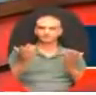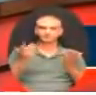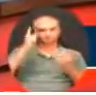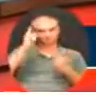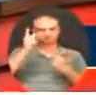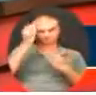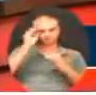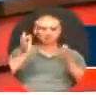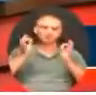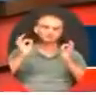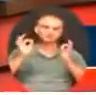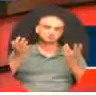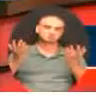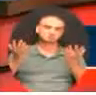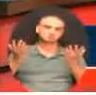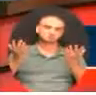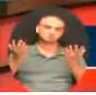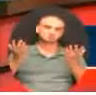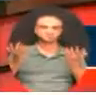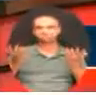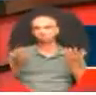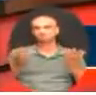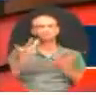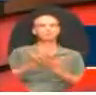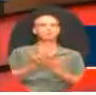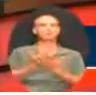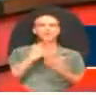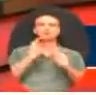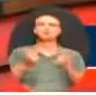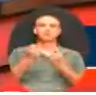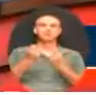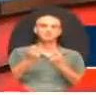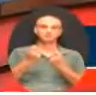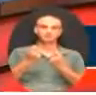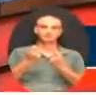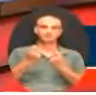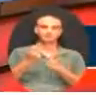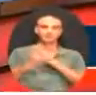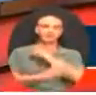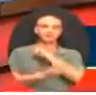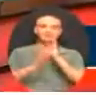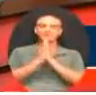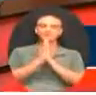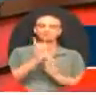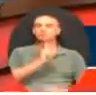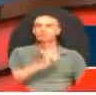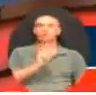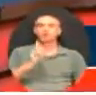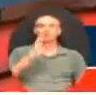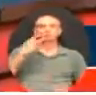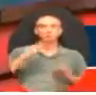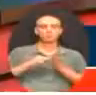לא יודעת אם זו הייתה הודעה רשמית, אבל לעובדה שהתפרסם שהארגנטינאים מבקשים שלא